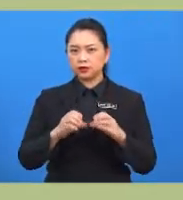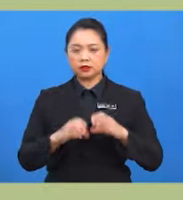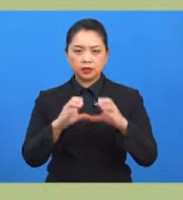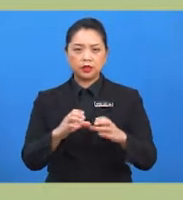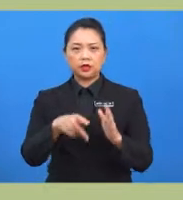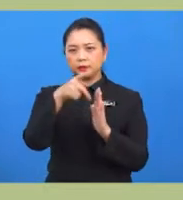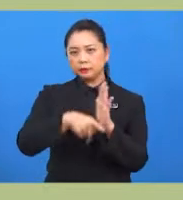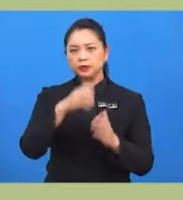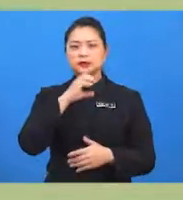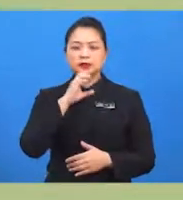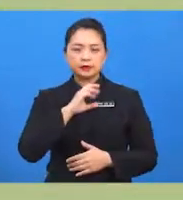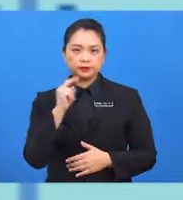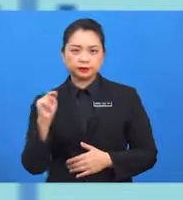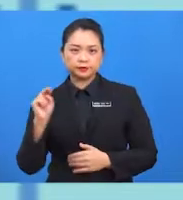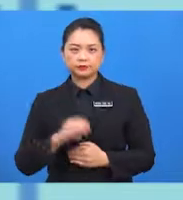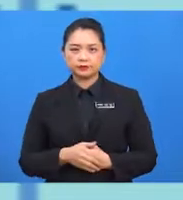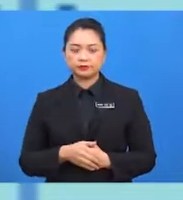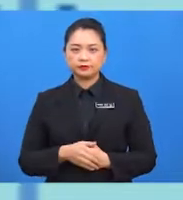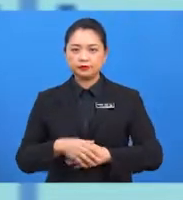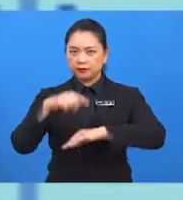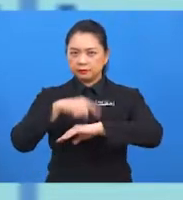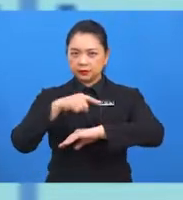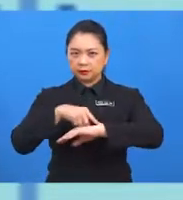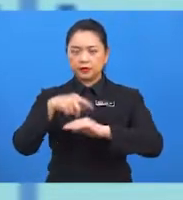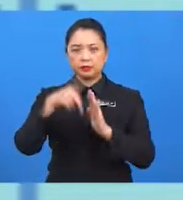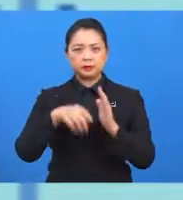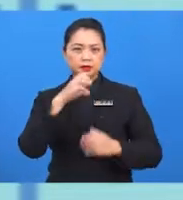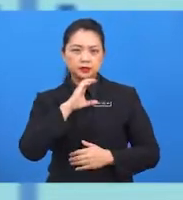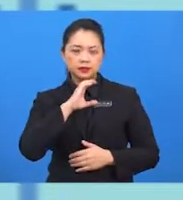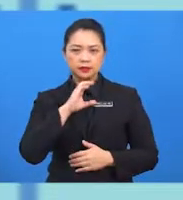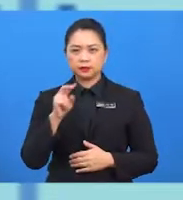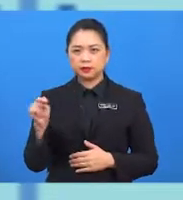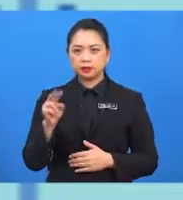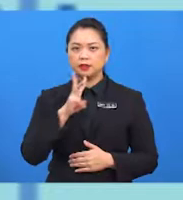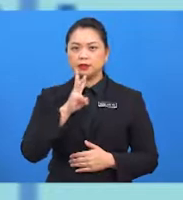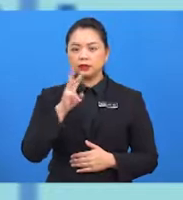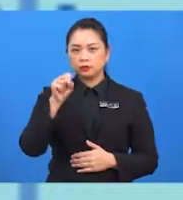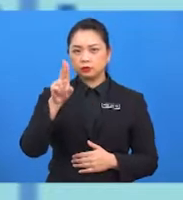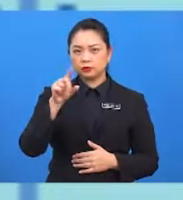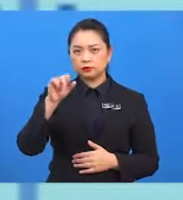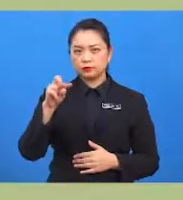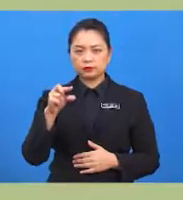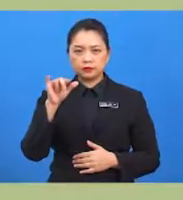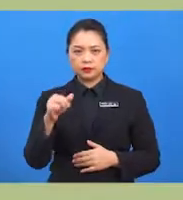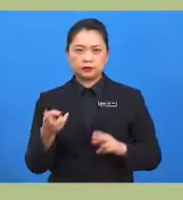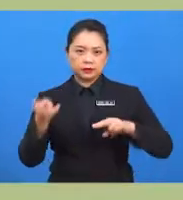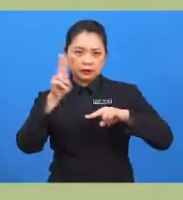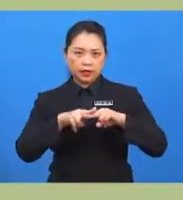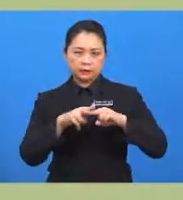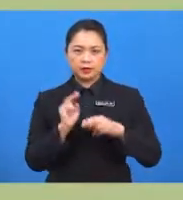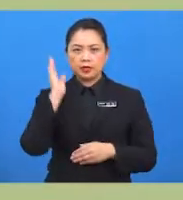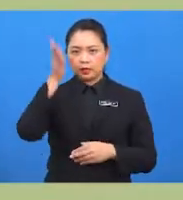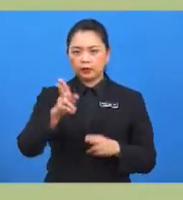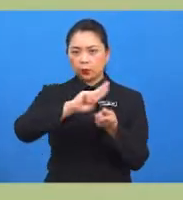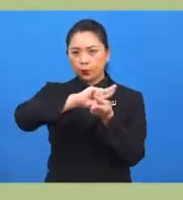pencairan Hai semasa pencairan air suling yang ditambahkan kedalam larutan ekues akan